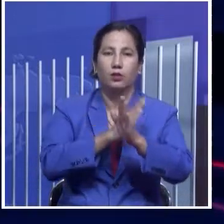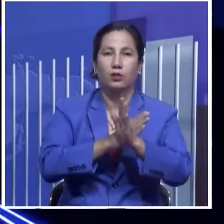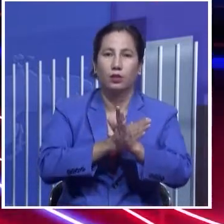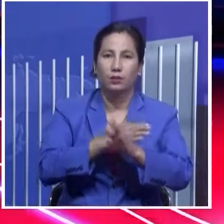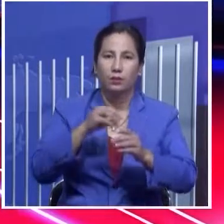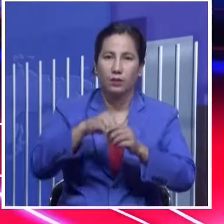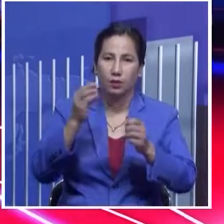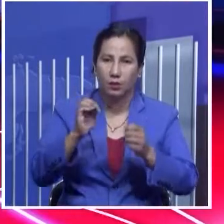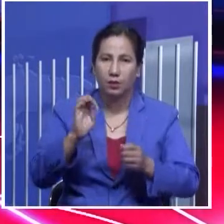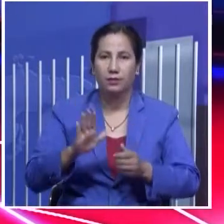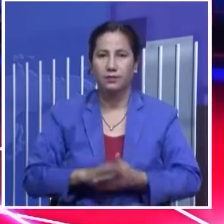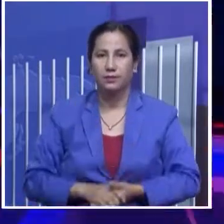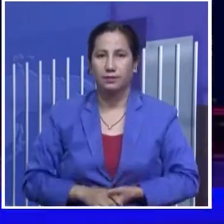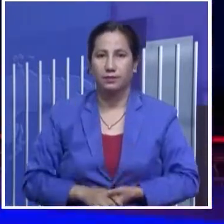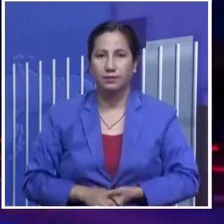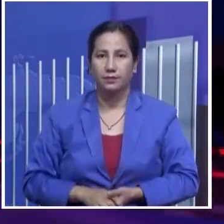सकिन्छ।